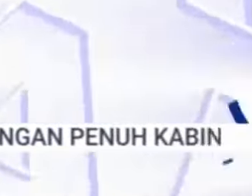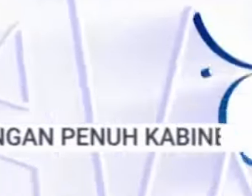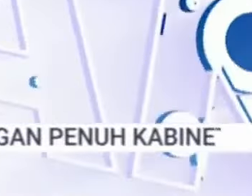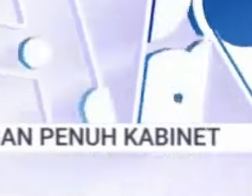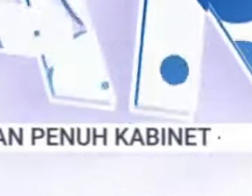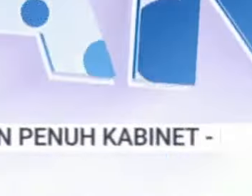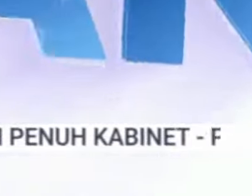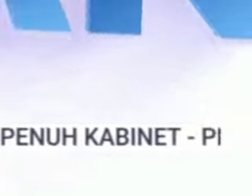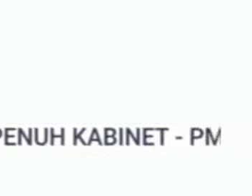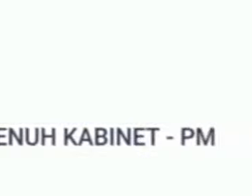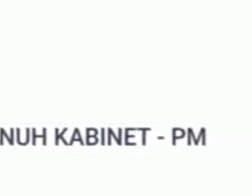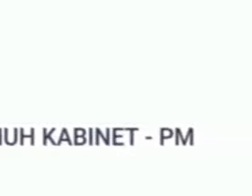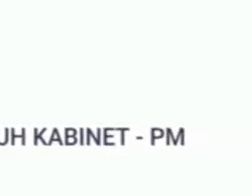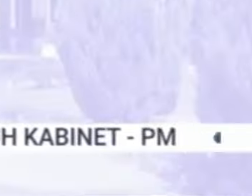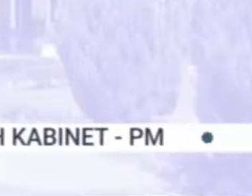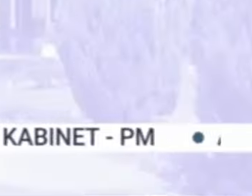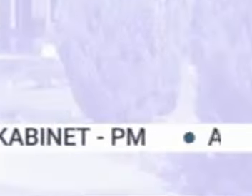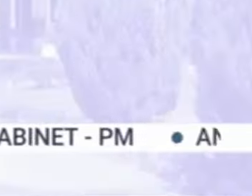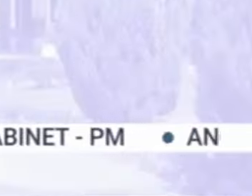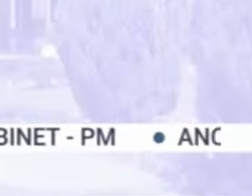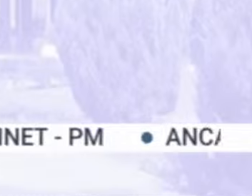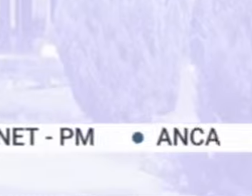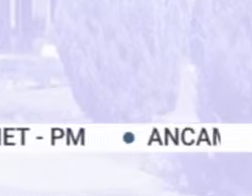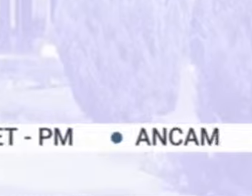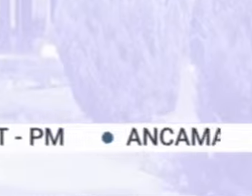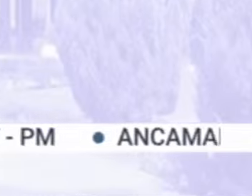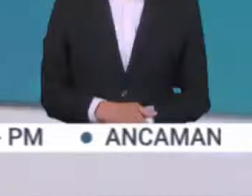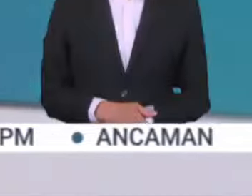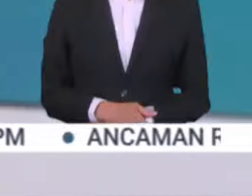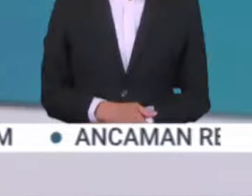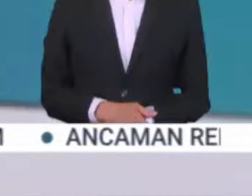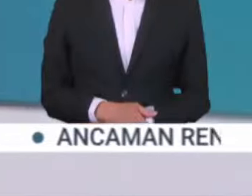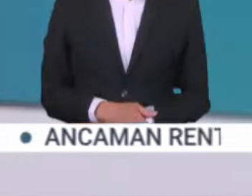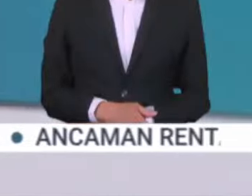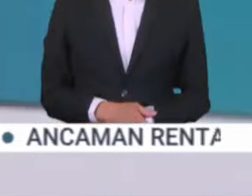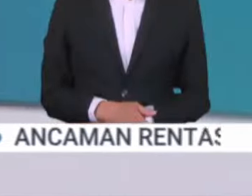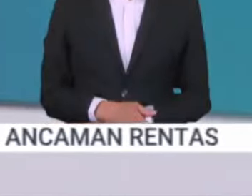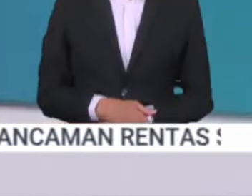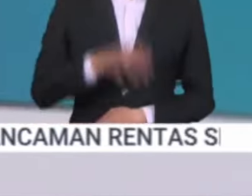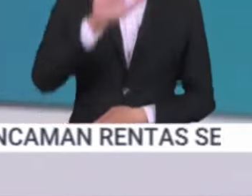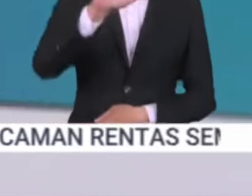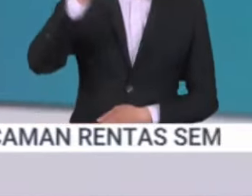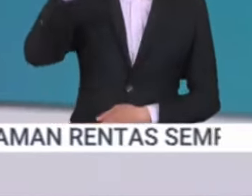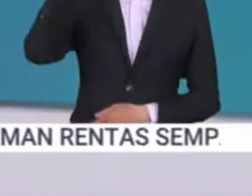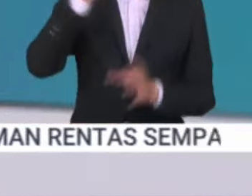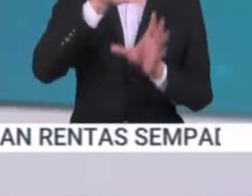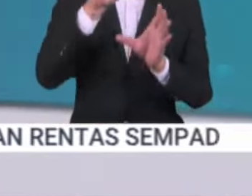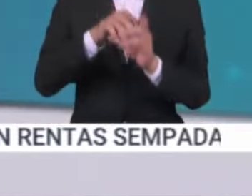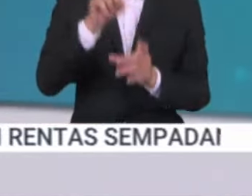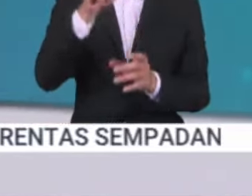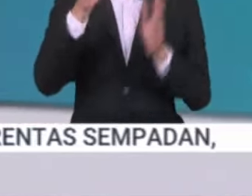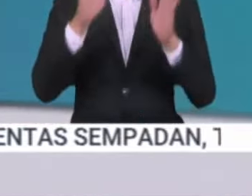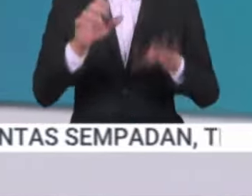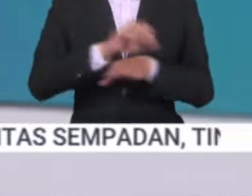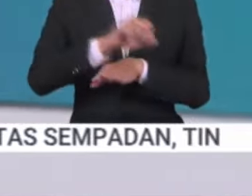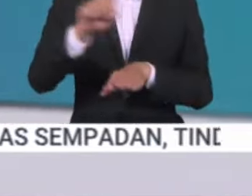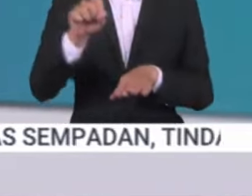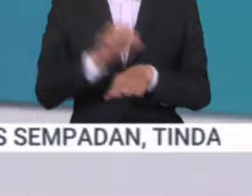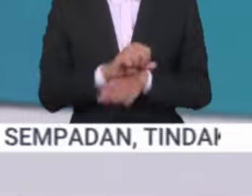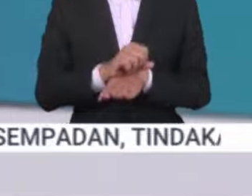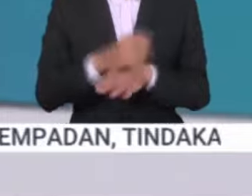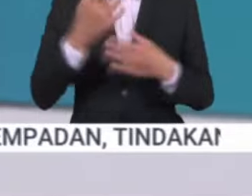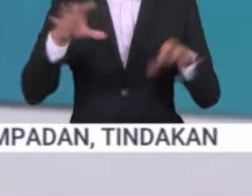Yeah. 5 lelaki termasuk seorang warga